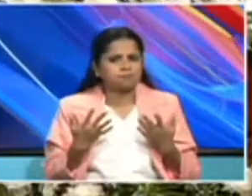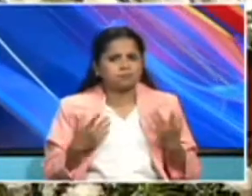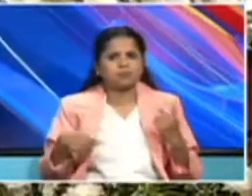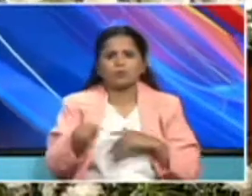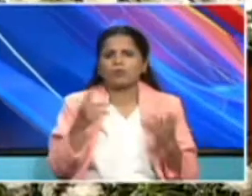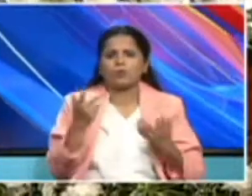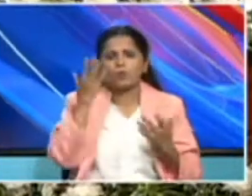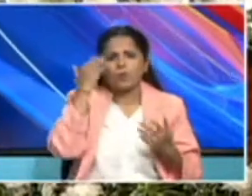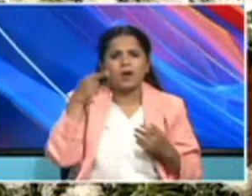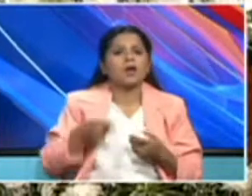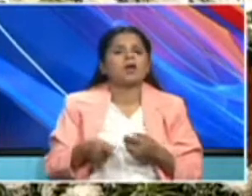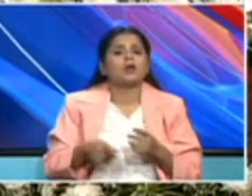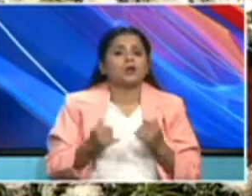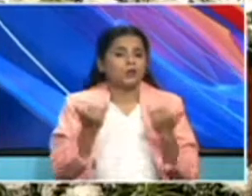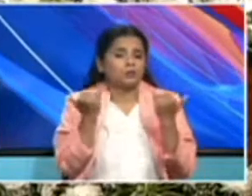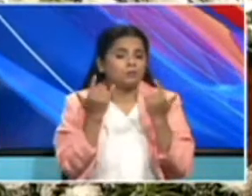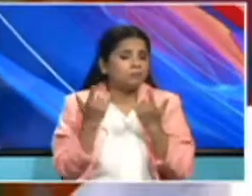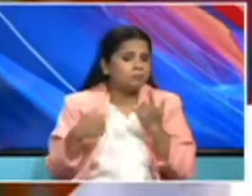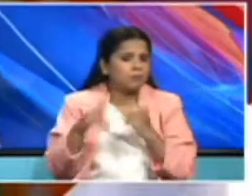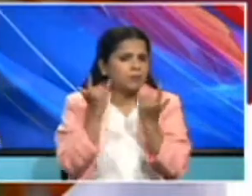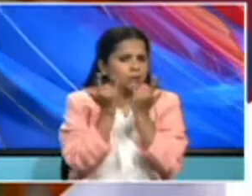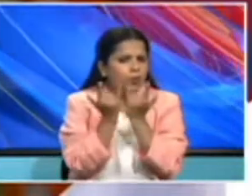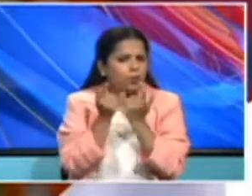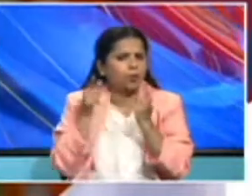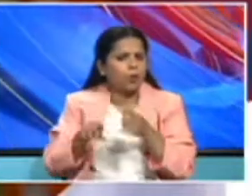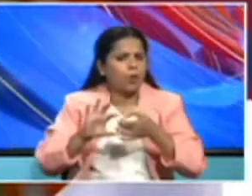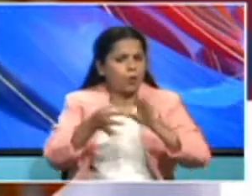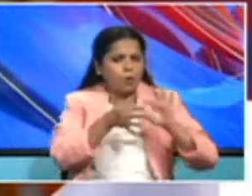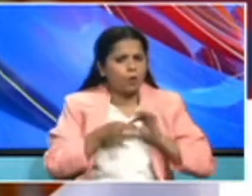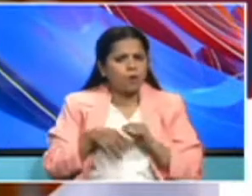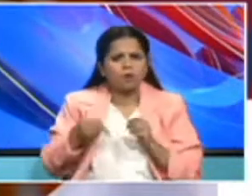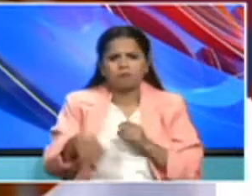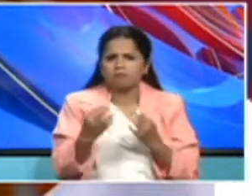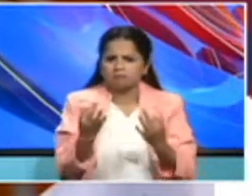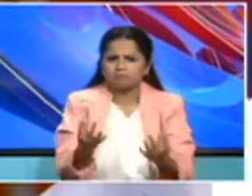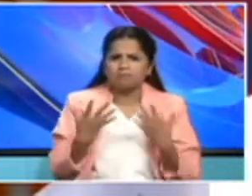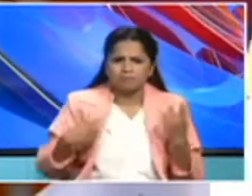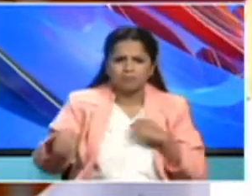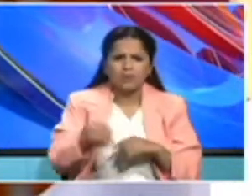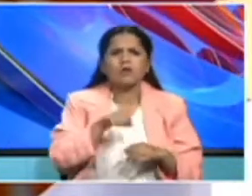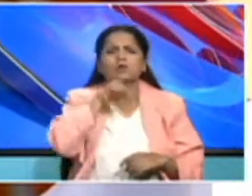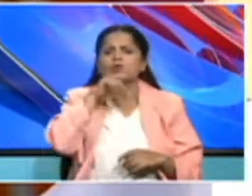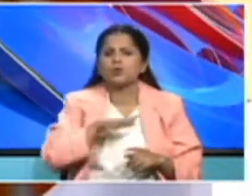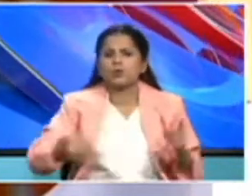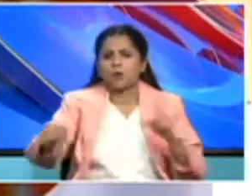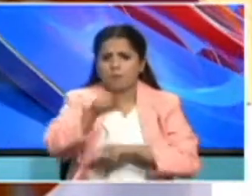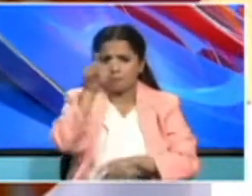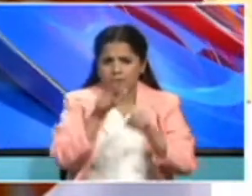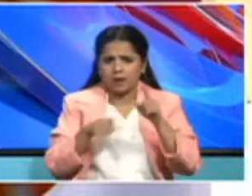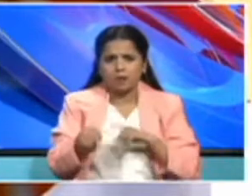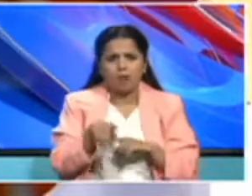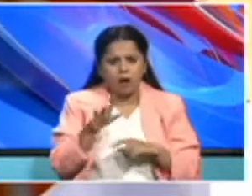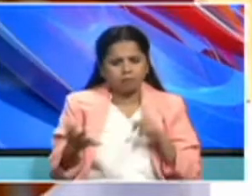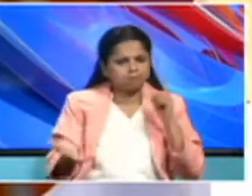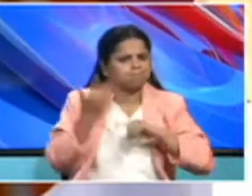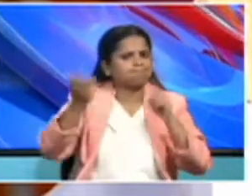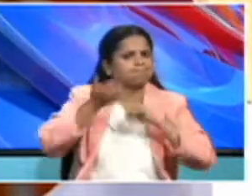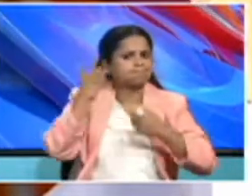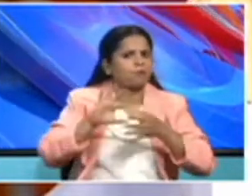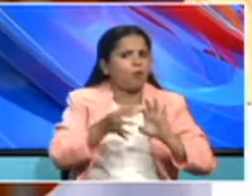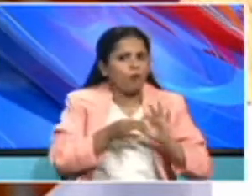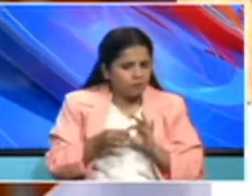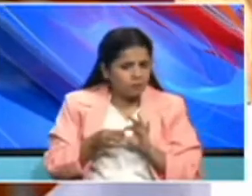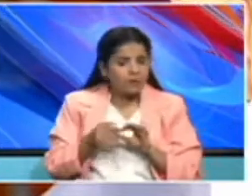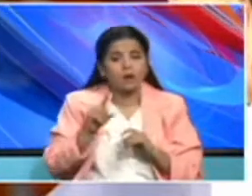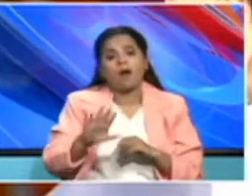टोक्यो ओलंपिक्स में पहली बार युवाओं ने इतने मेडल्स देश के नाम किए।